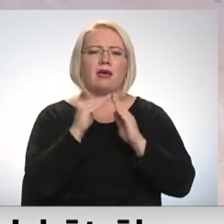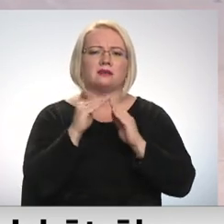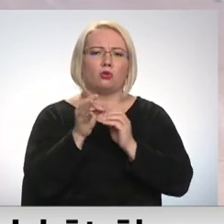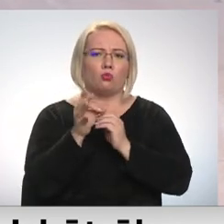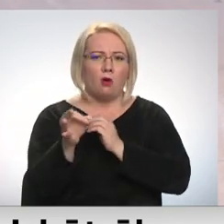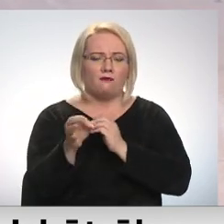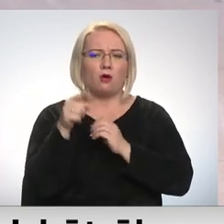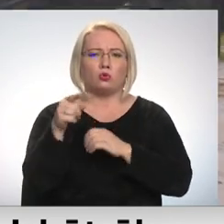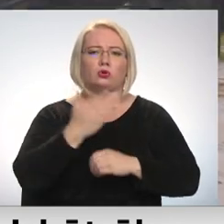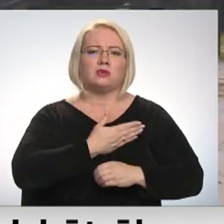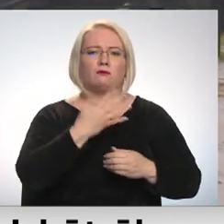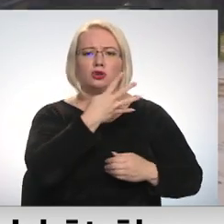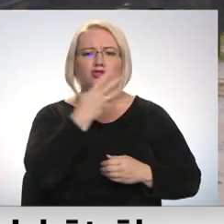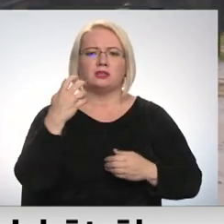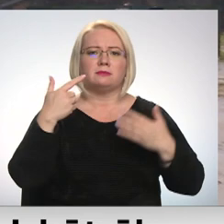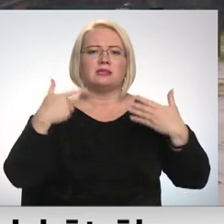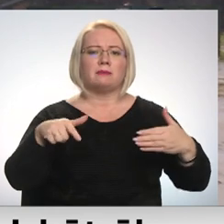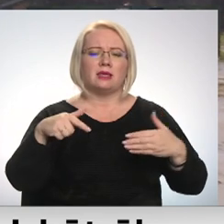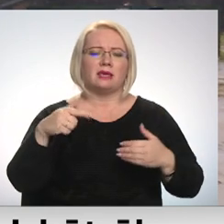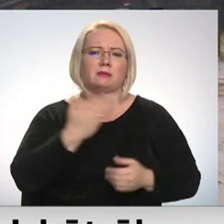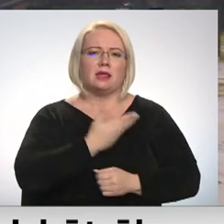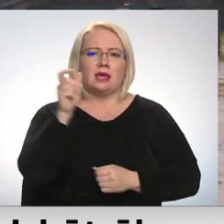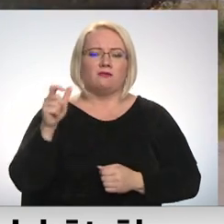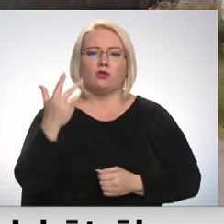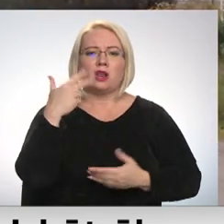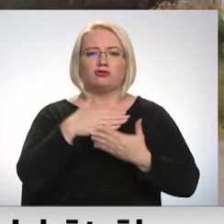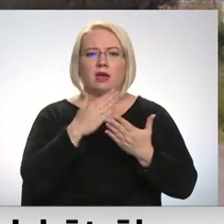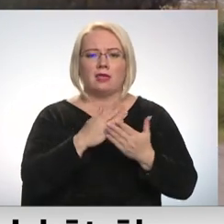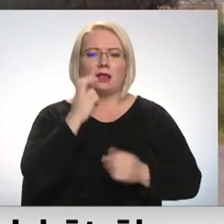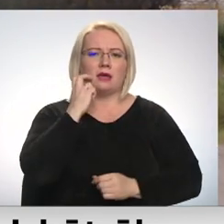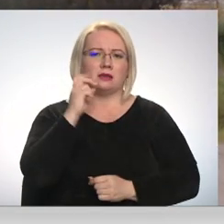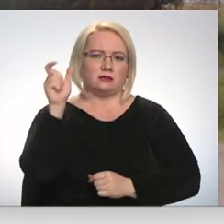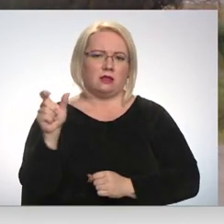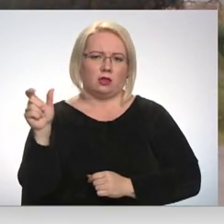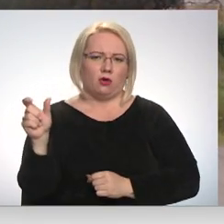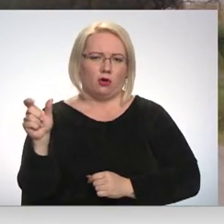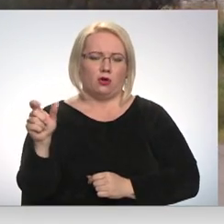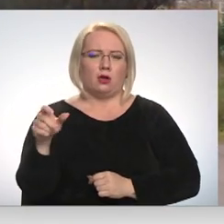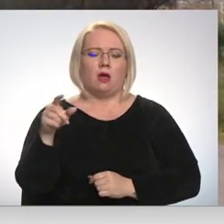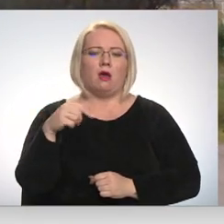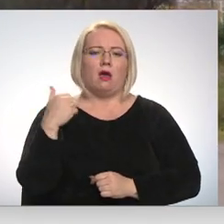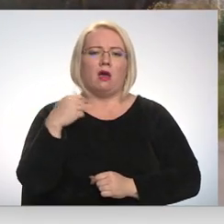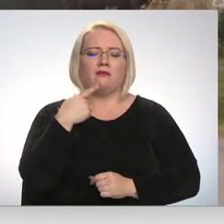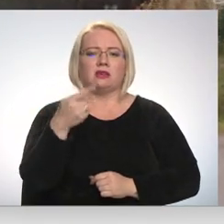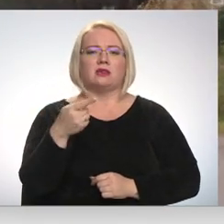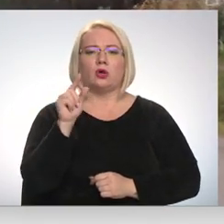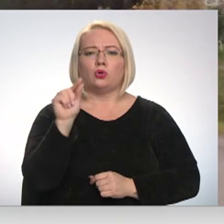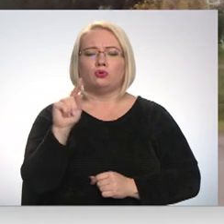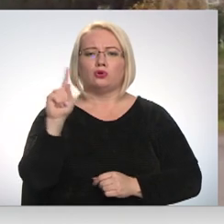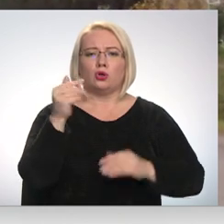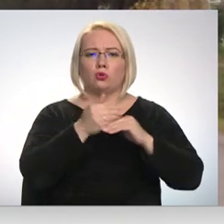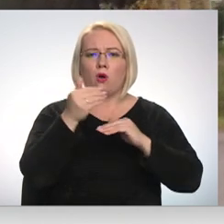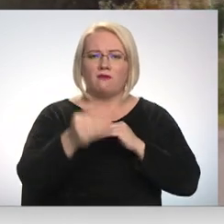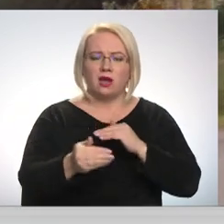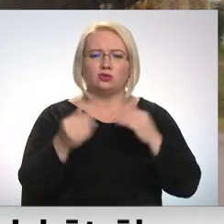470 iedzīvotāji, no kuriem trešdaļa ir seņori. Manuproti, tas trusku nukavāts, jo tos